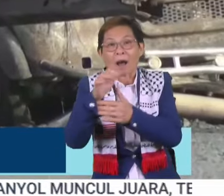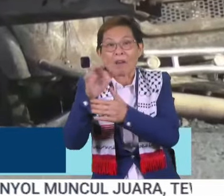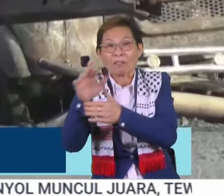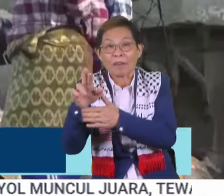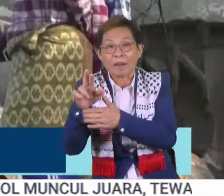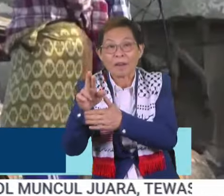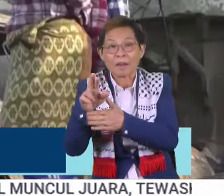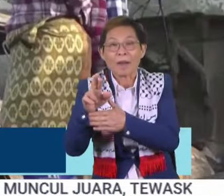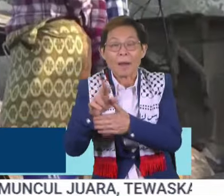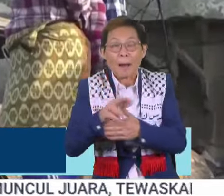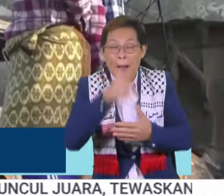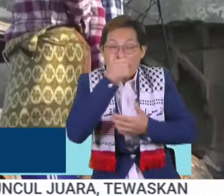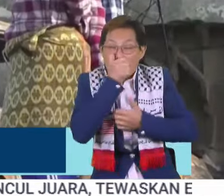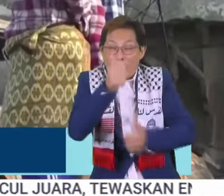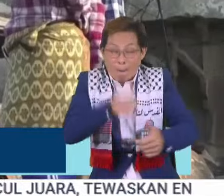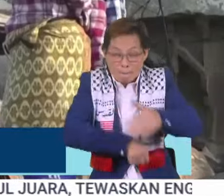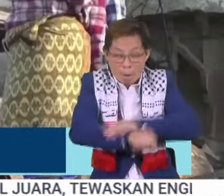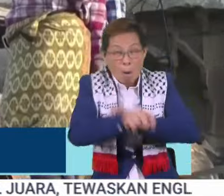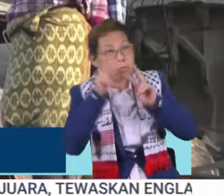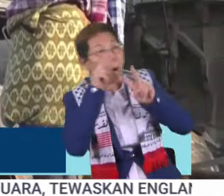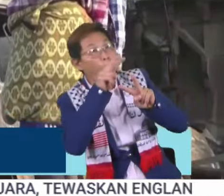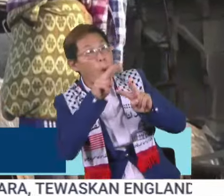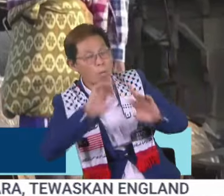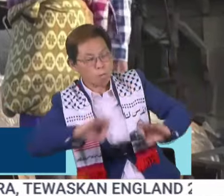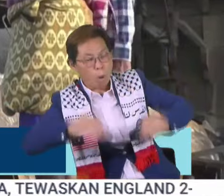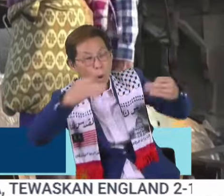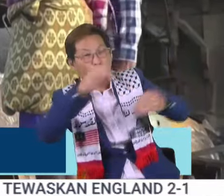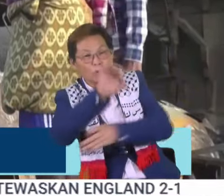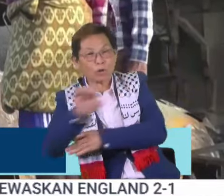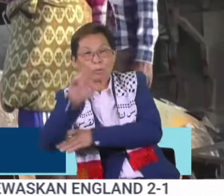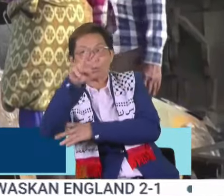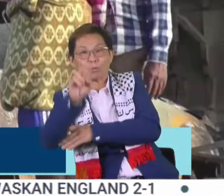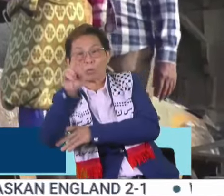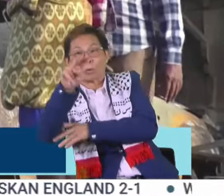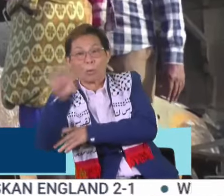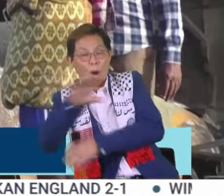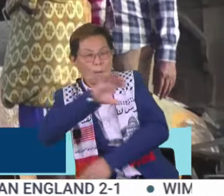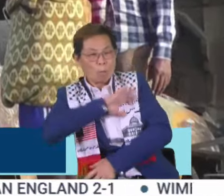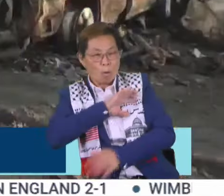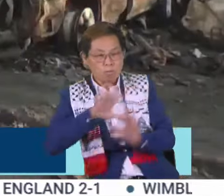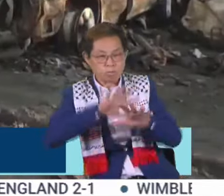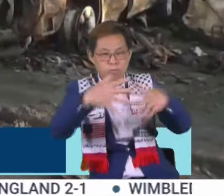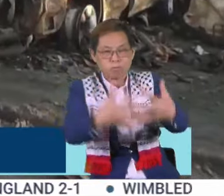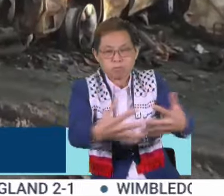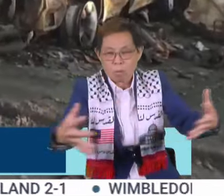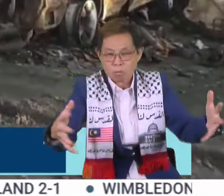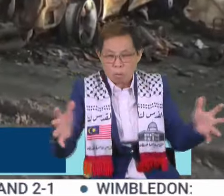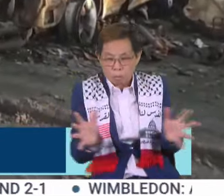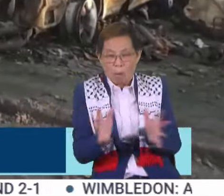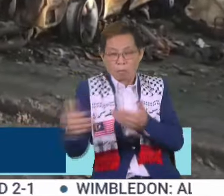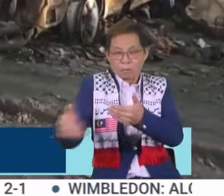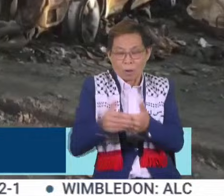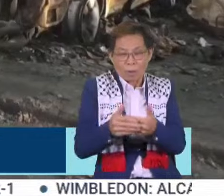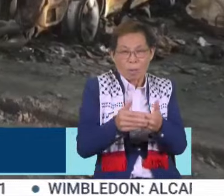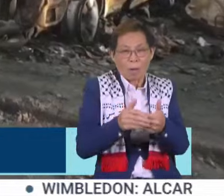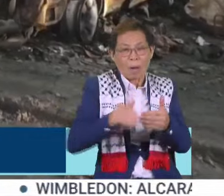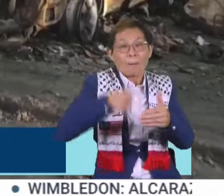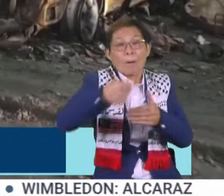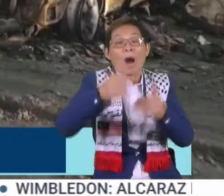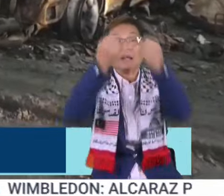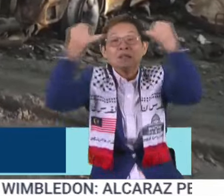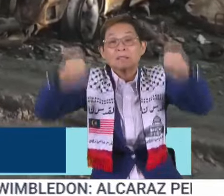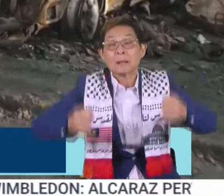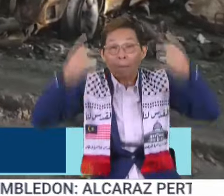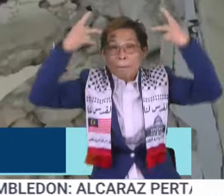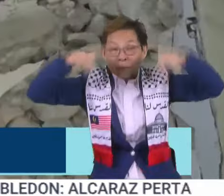dipenuhi peminat bola sepak yang sedang menonton perlawanan akhir Euro 2024. Polis mengepung kawasan tersebut yang berhampiran pekarangan Istana